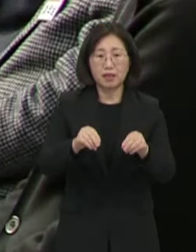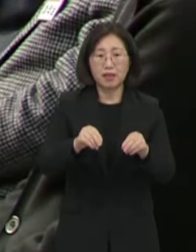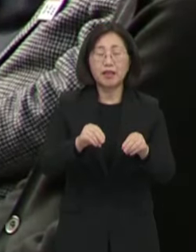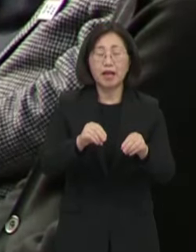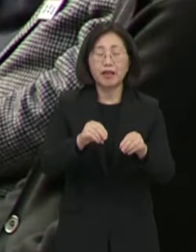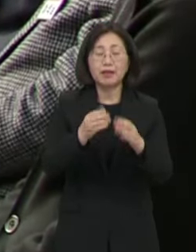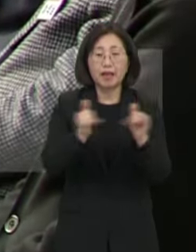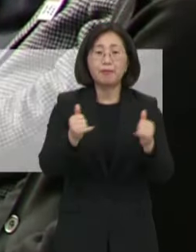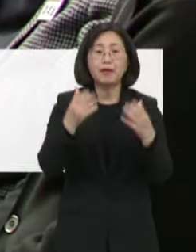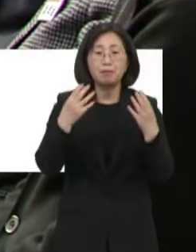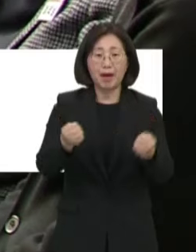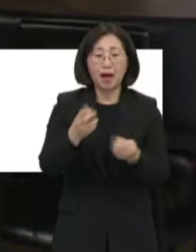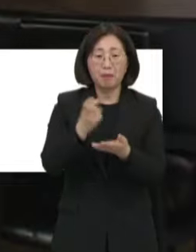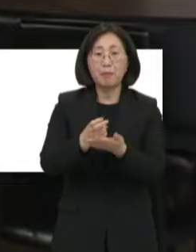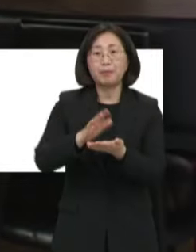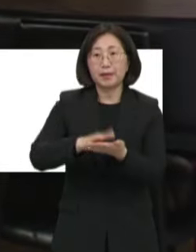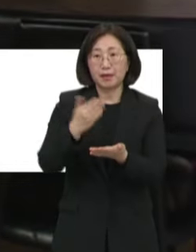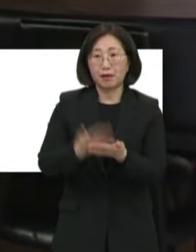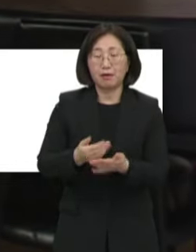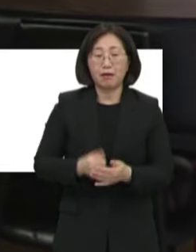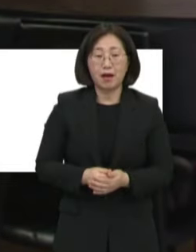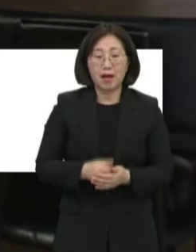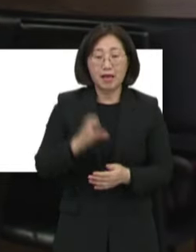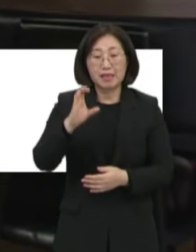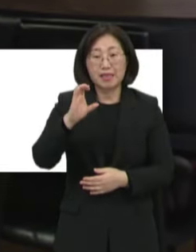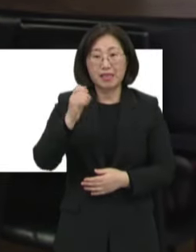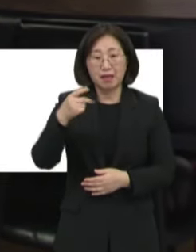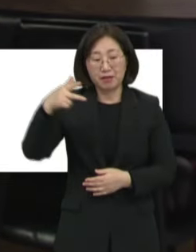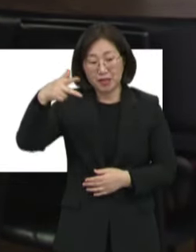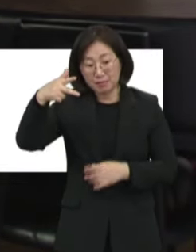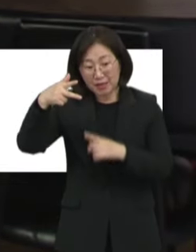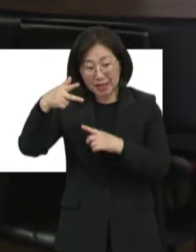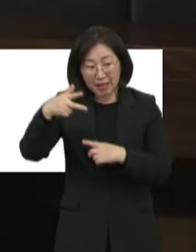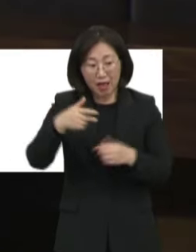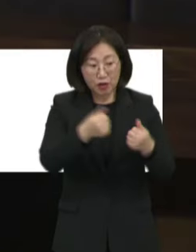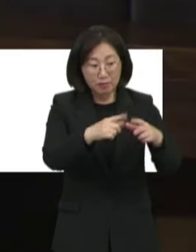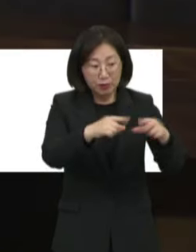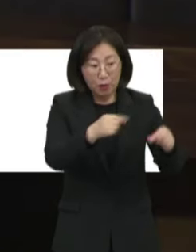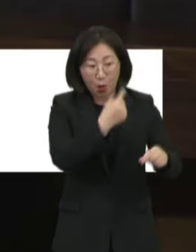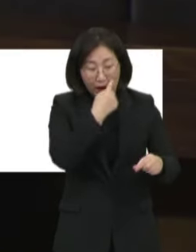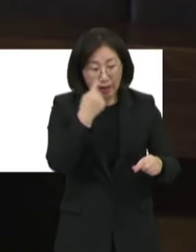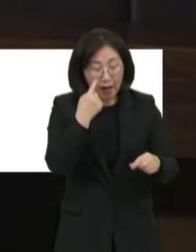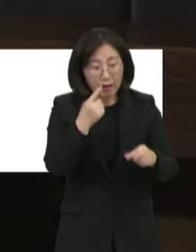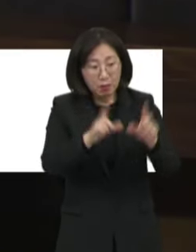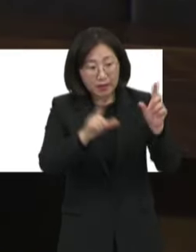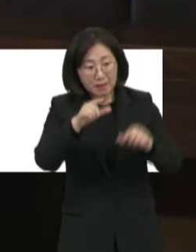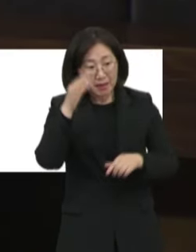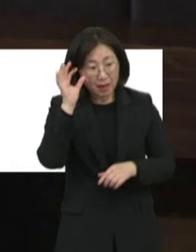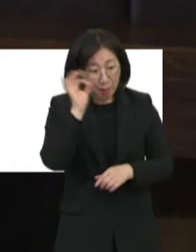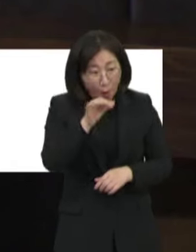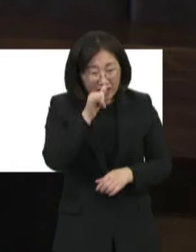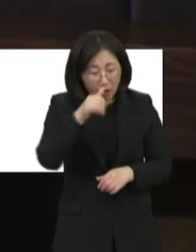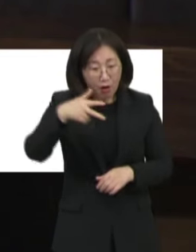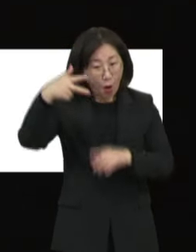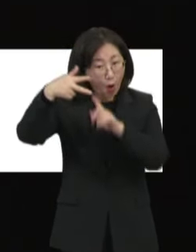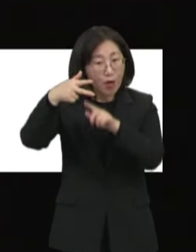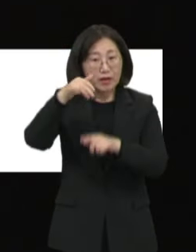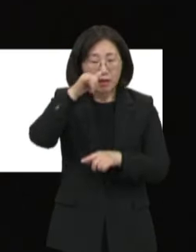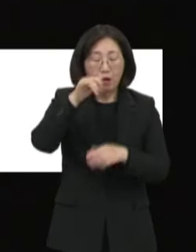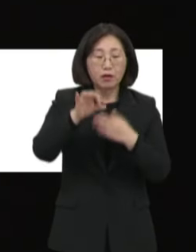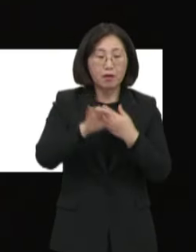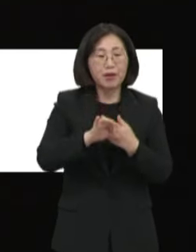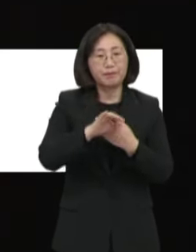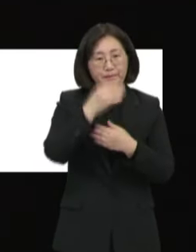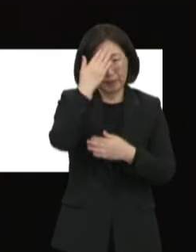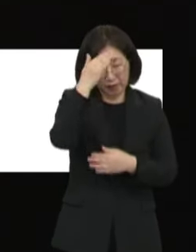법 개정에 나섰습니다. CCTV에 신분증을 확인한 사실이 찍혔을 경우 별도 수사 없이 영업정지를 면할 수